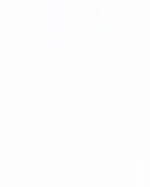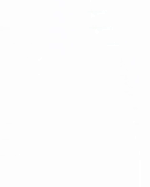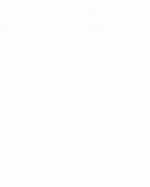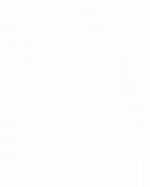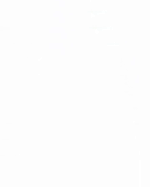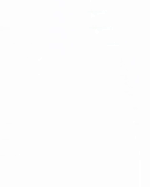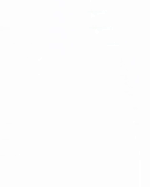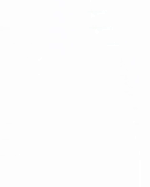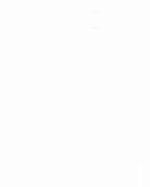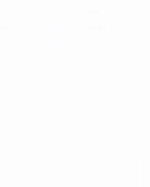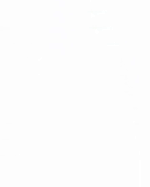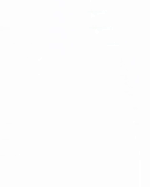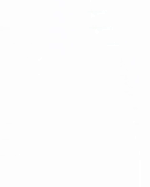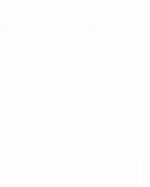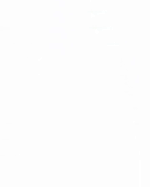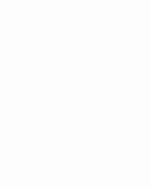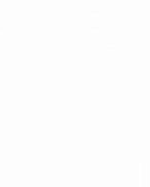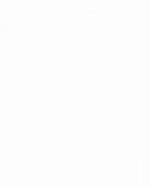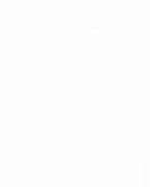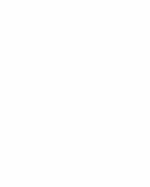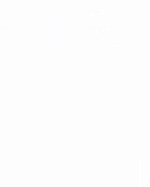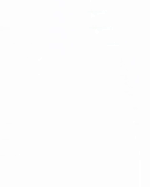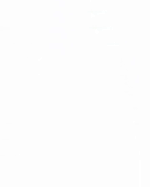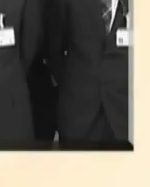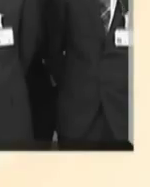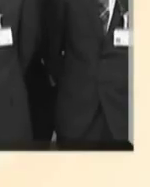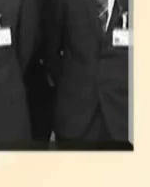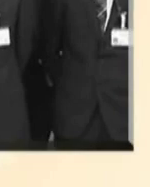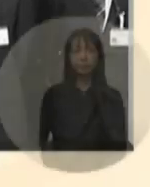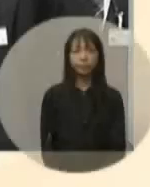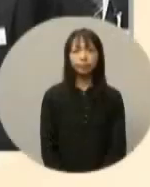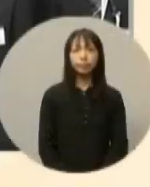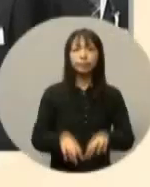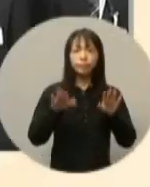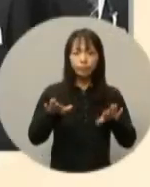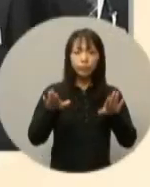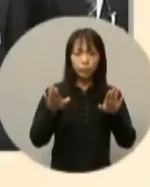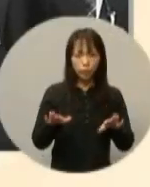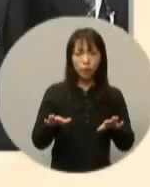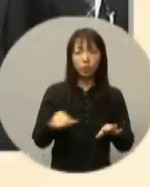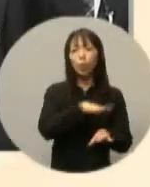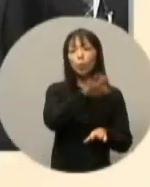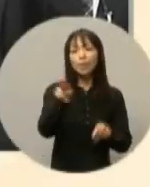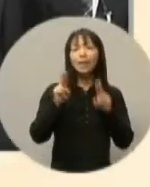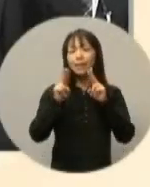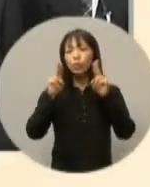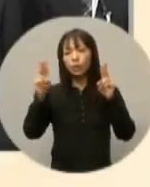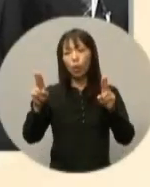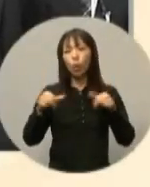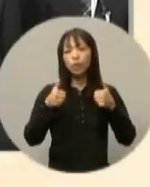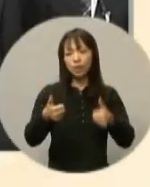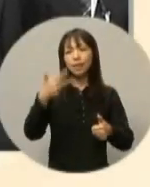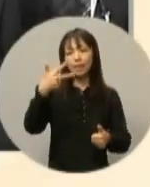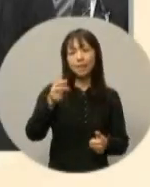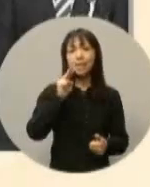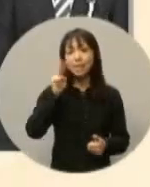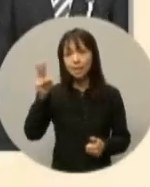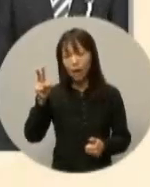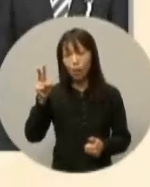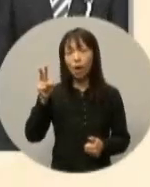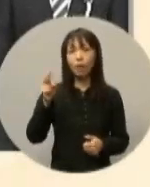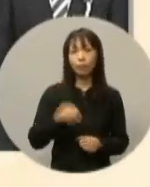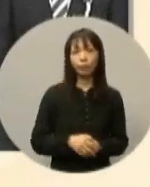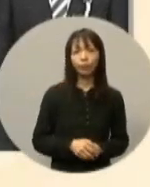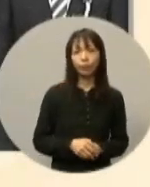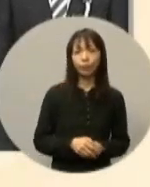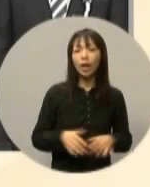みんなで歌おう茅ヶ崎鹿今回のみんなで歌おう茅ヶ崎歯科のコーナー